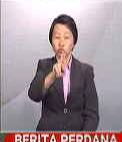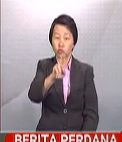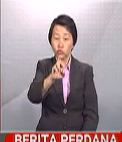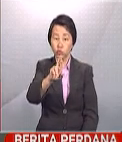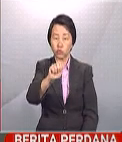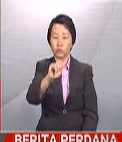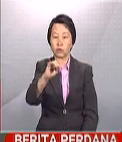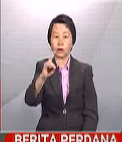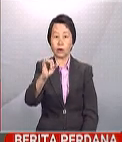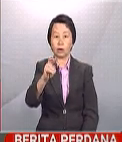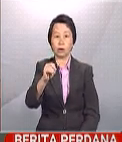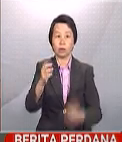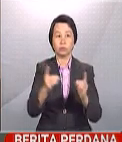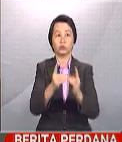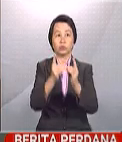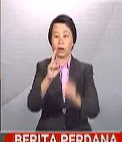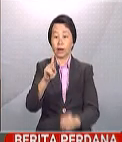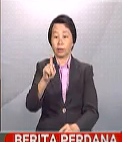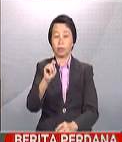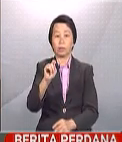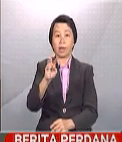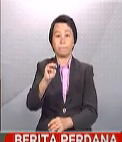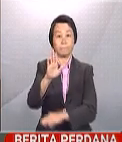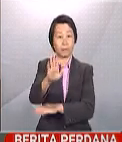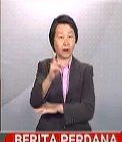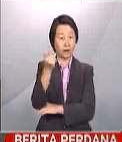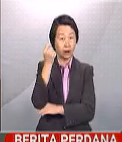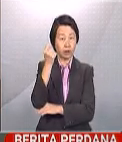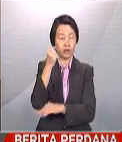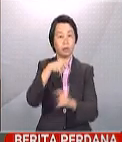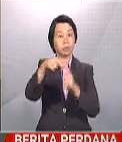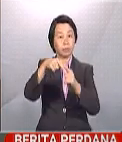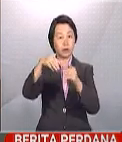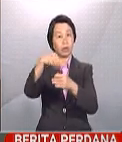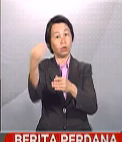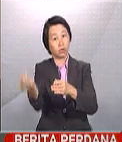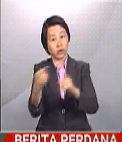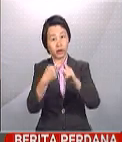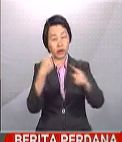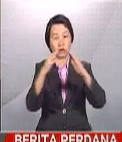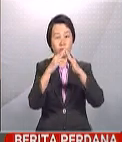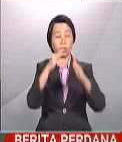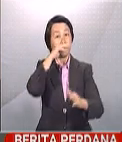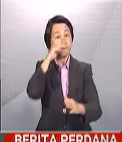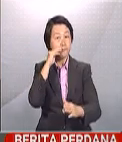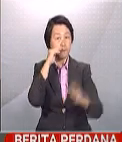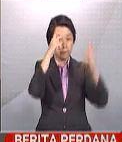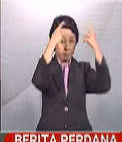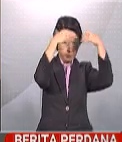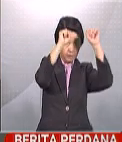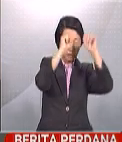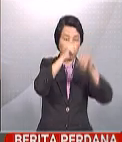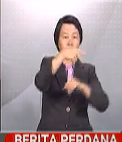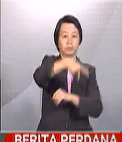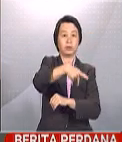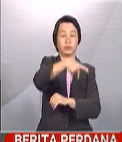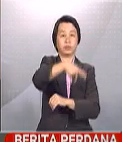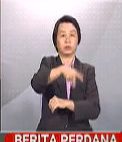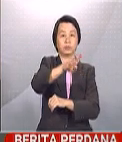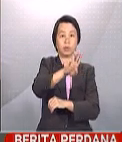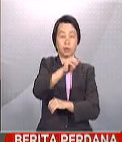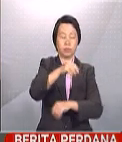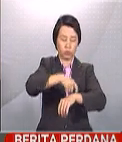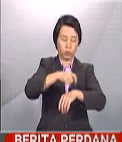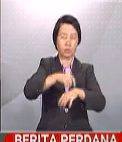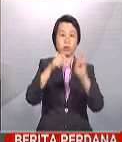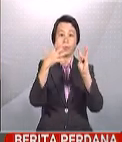ditemui RTM secara eksklusif petang tadi ketika beliau meninggalkan kediaman Tan Sri Muhyiddin Yassin yang merupakan Presiden Bersatu kira-kira jam 6 suku